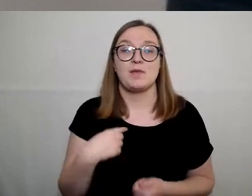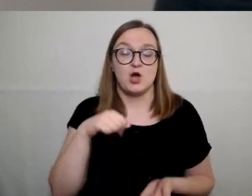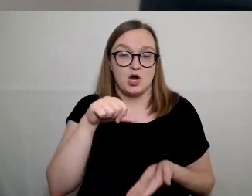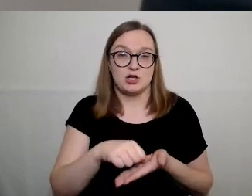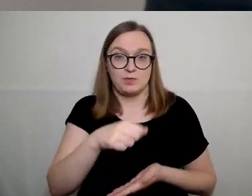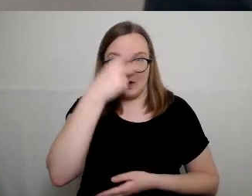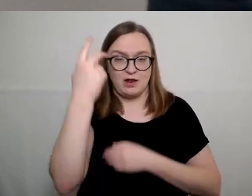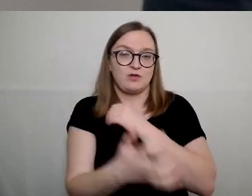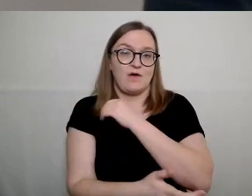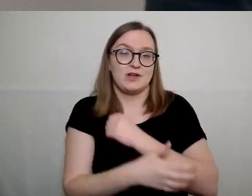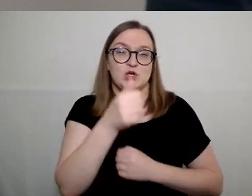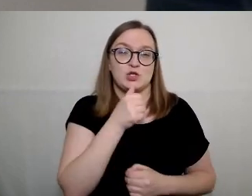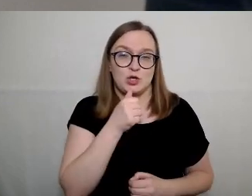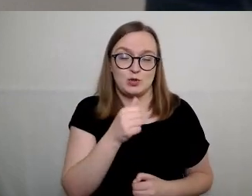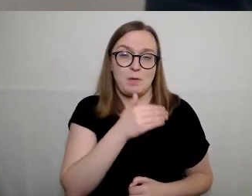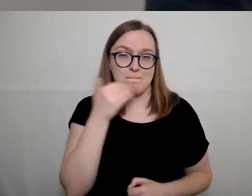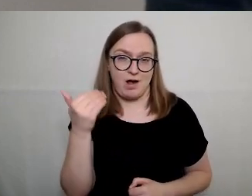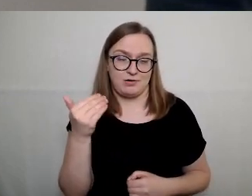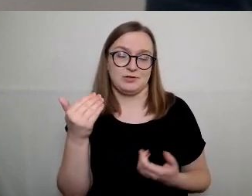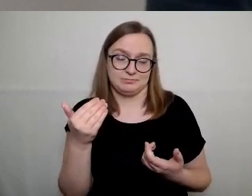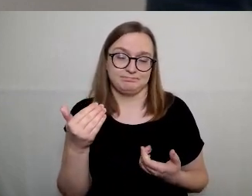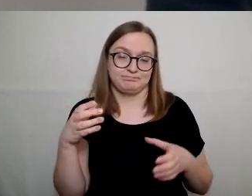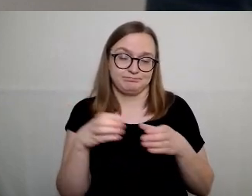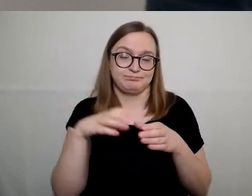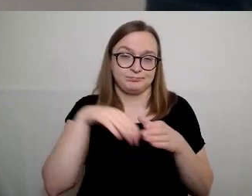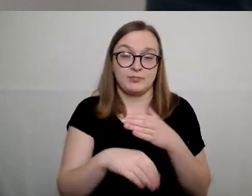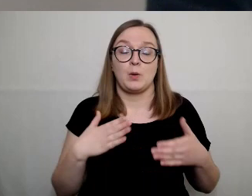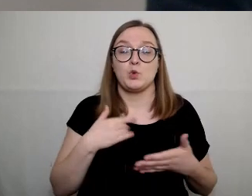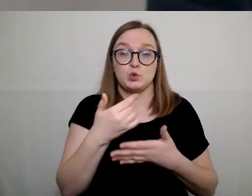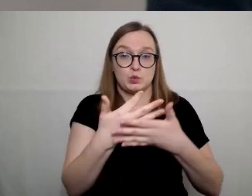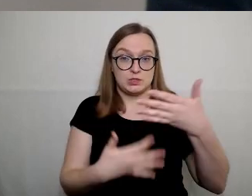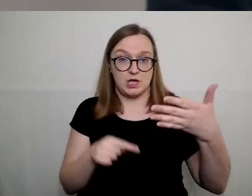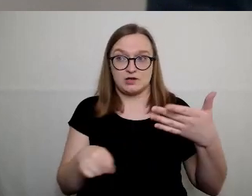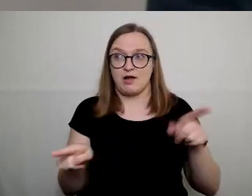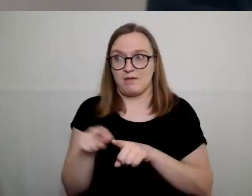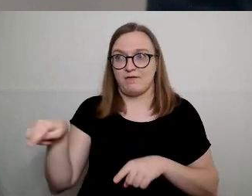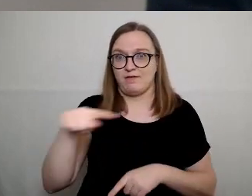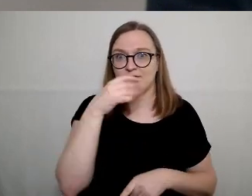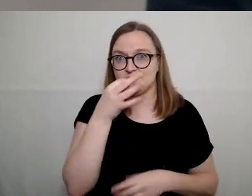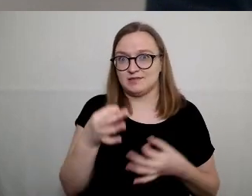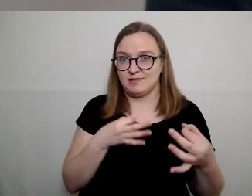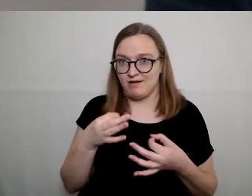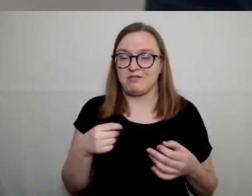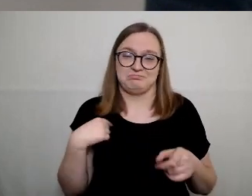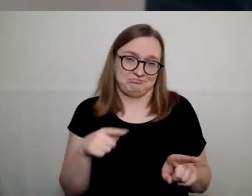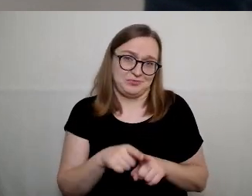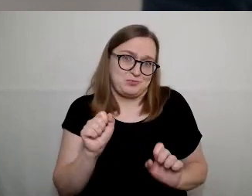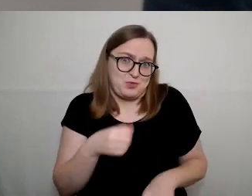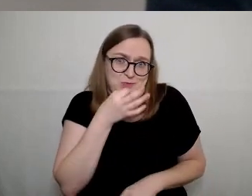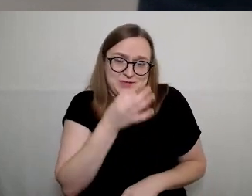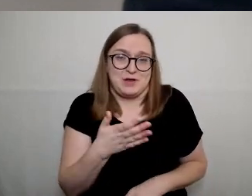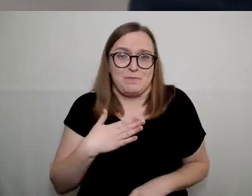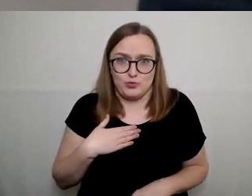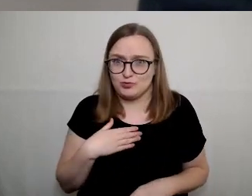žaliųjų sąjungos partiją. Mūsų sąrašas, kaip čia irgi visi nori pasisakyti, nori paminėti, kad yra pakankamai